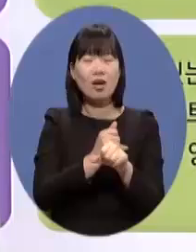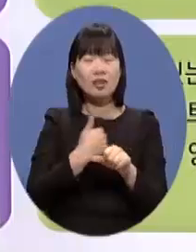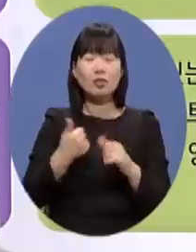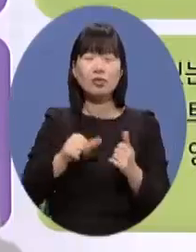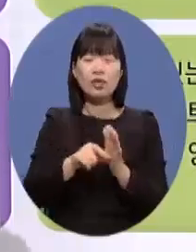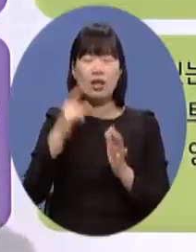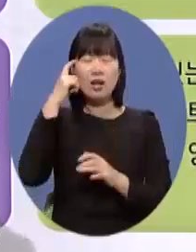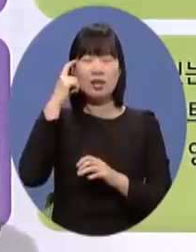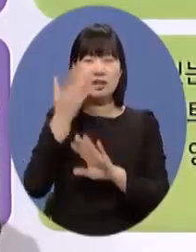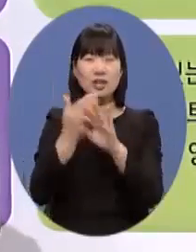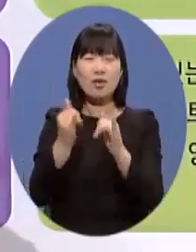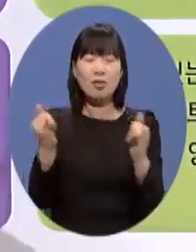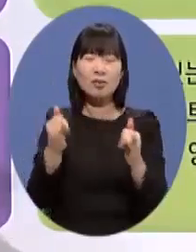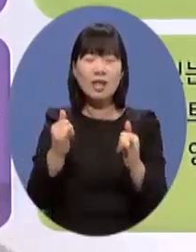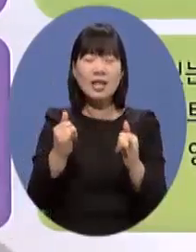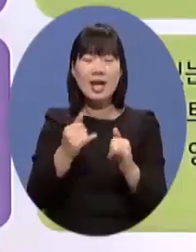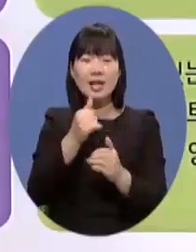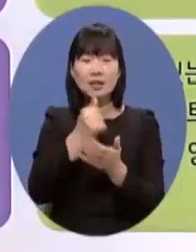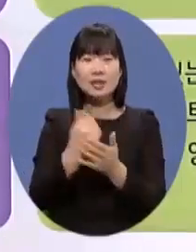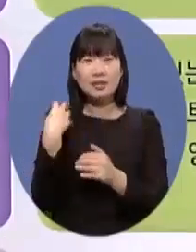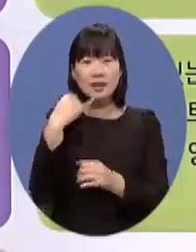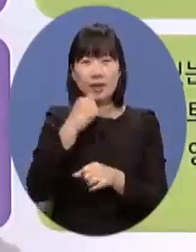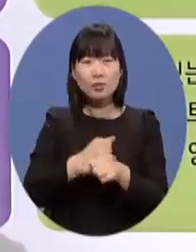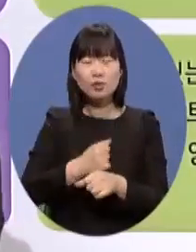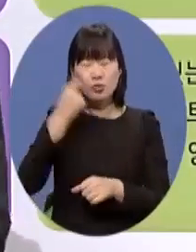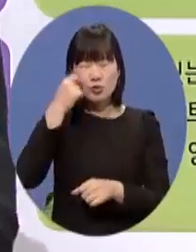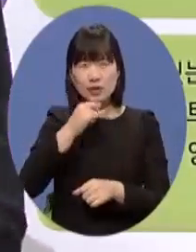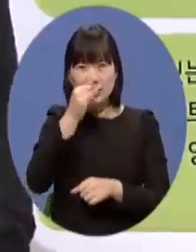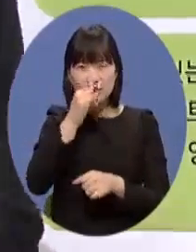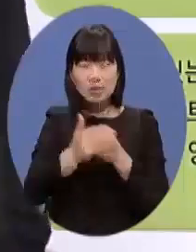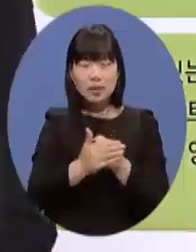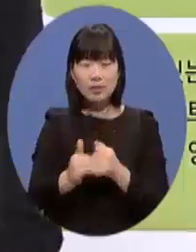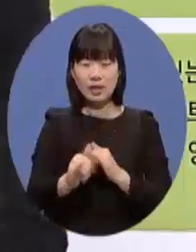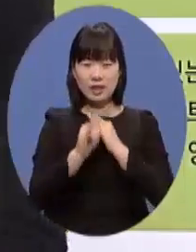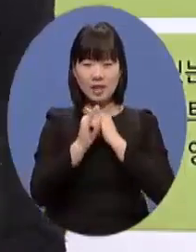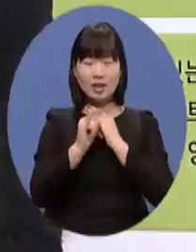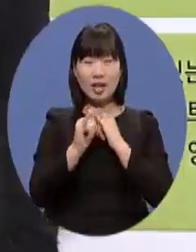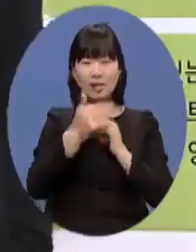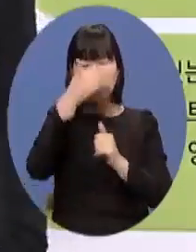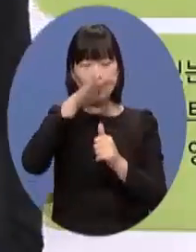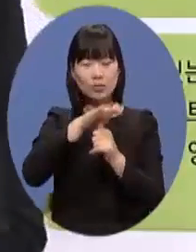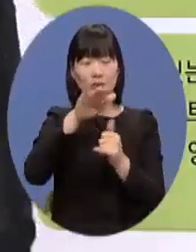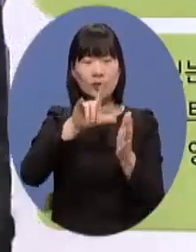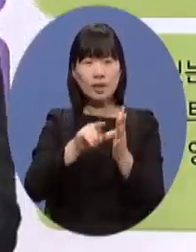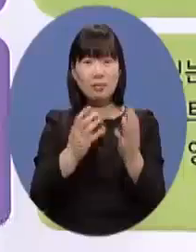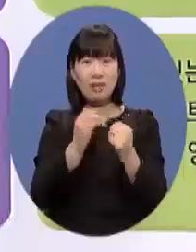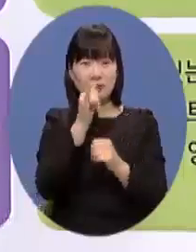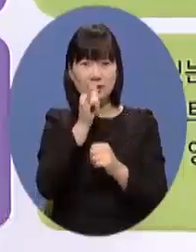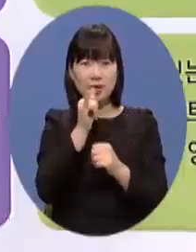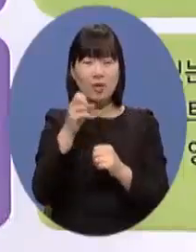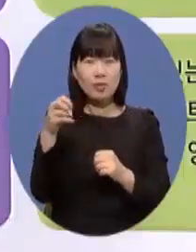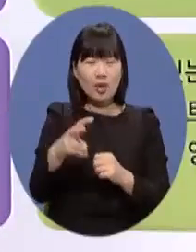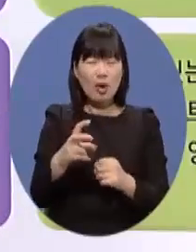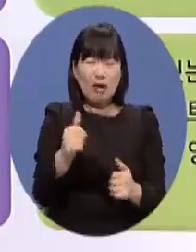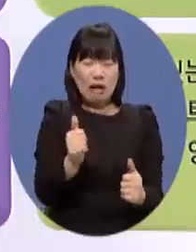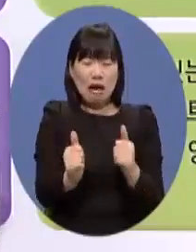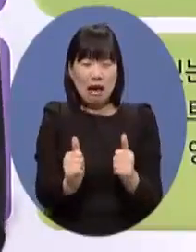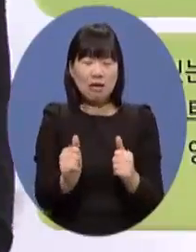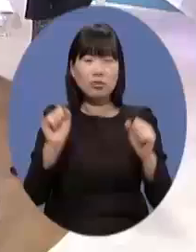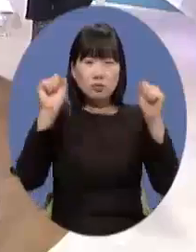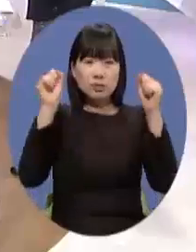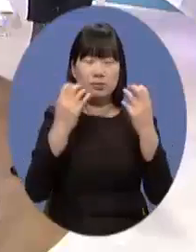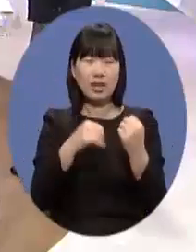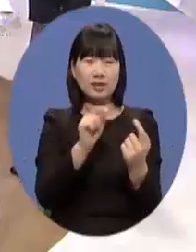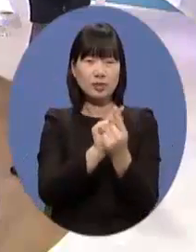막 울고 그래 한번 그래봐. 이래서 자살도 청소년기에 많이 하는 거예요. 특히 어린 시절에 경쟁적인 스포츠에 많이 노출이